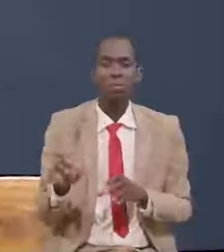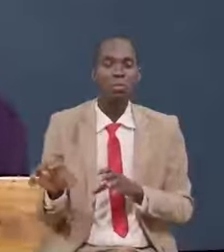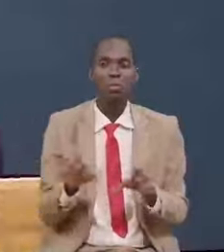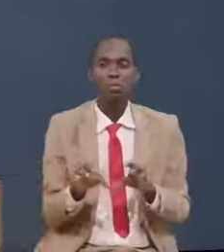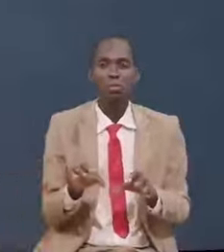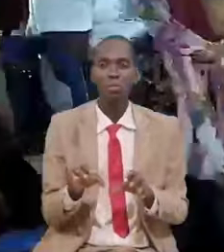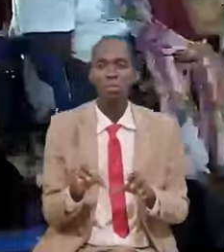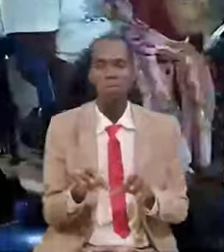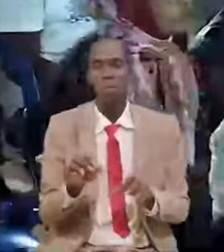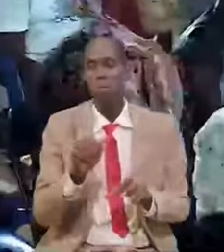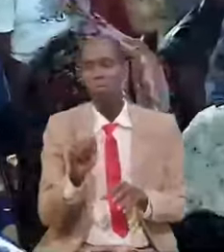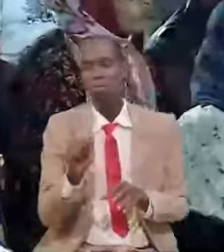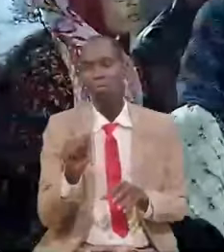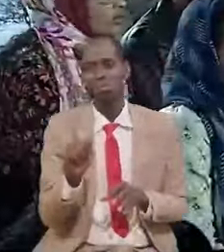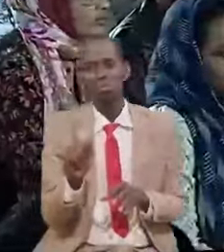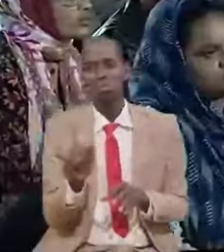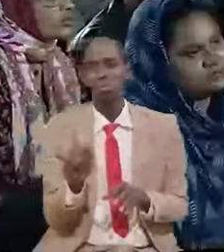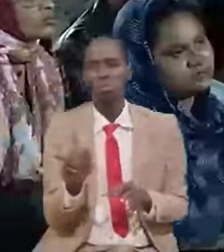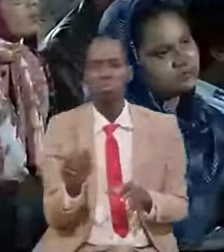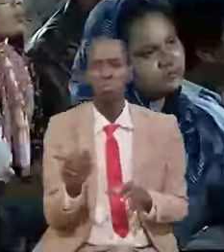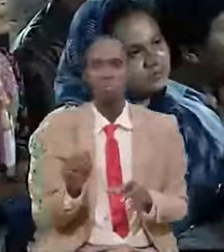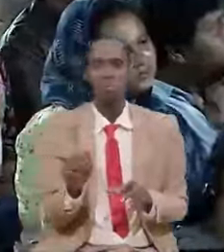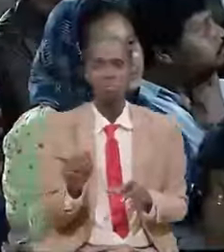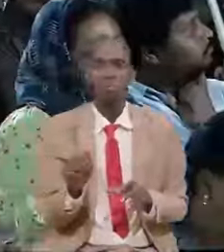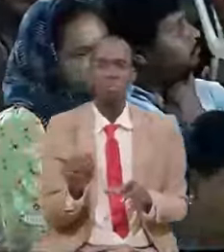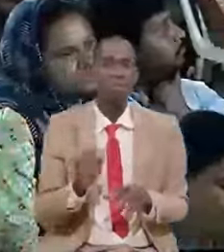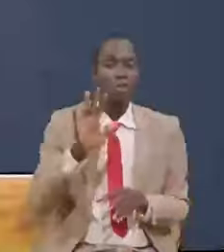Et toi-même, tu ne t'es pas créé.